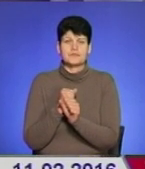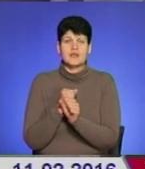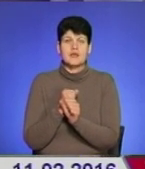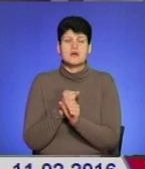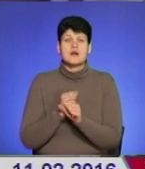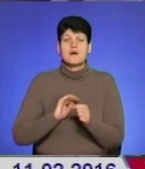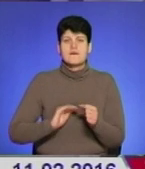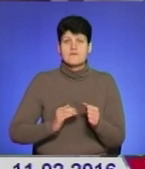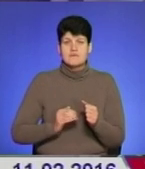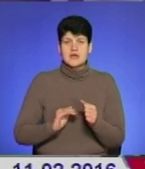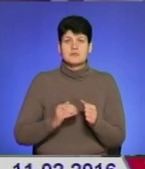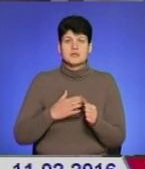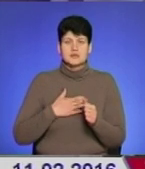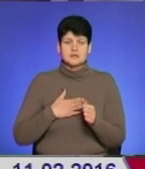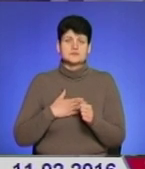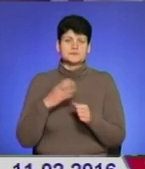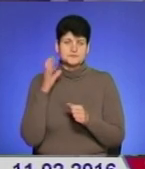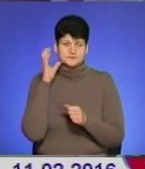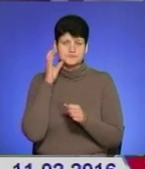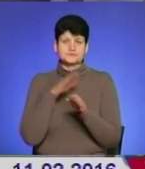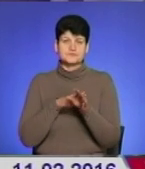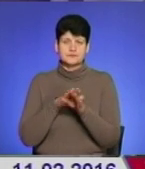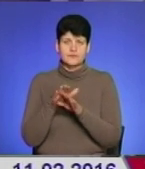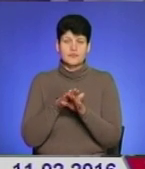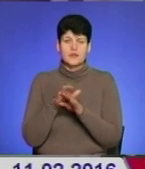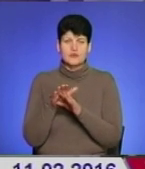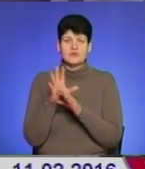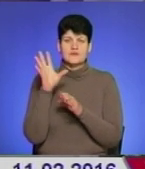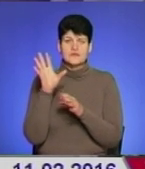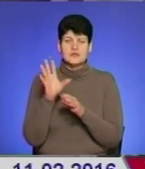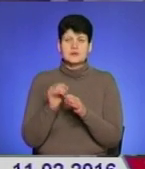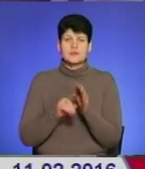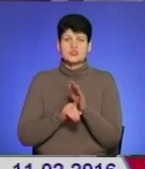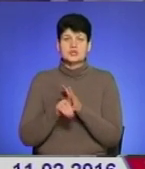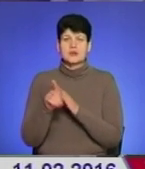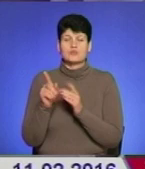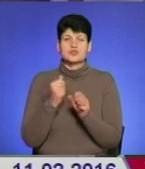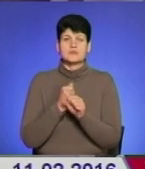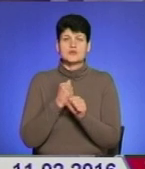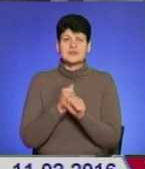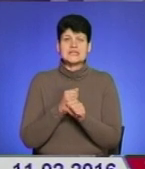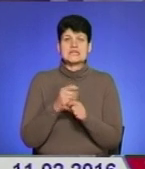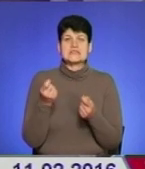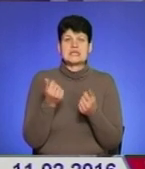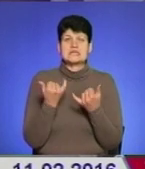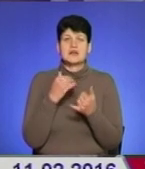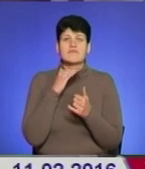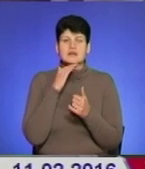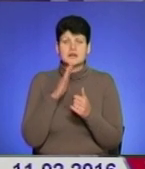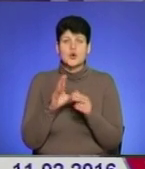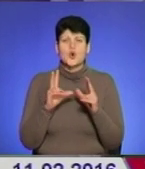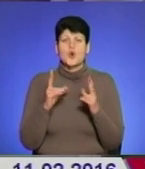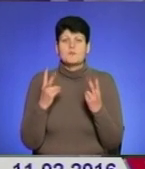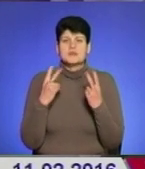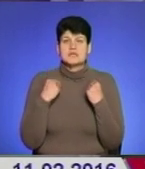Фермери наші відгукуються, не всі, правда, але відгукнулися, і на перших початках ми запустилися, нам зерна вистачає. Обіцяє також